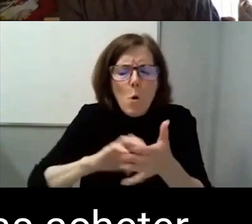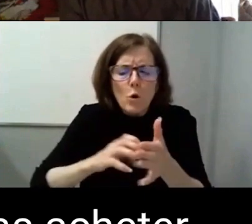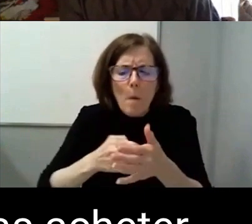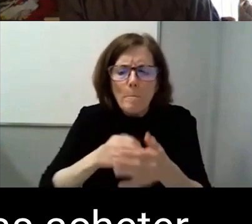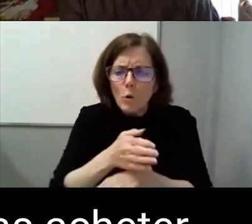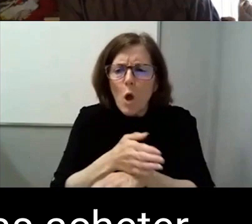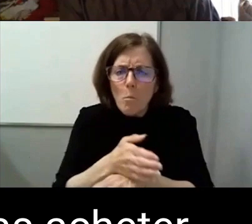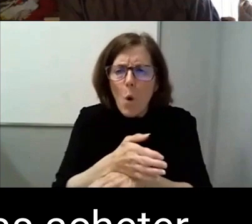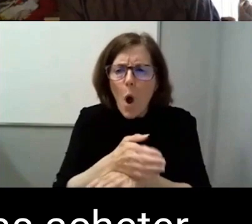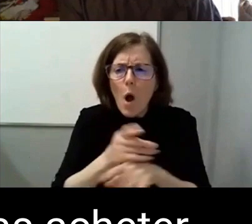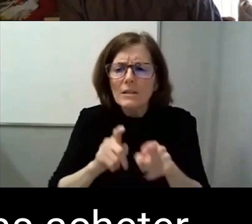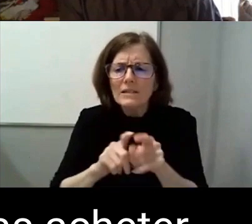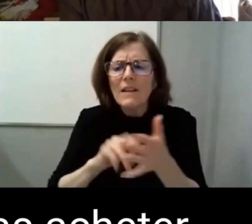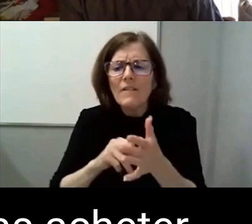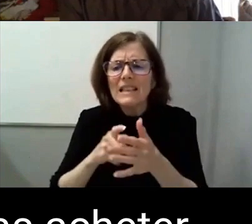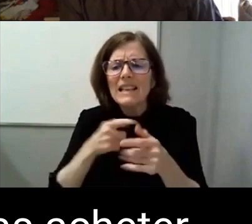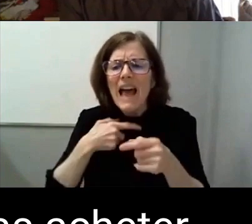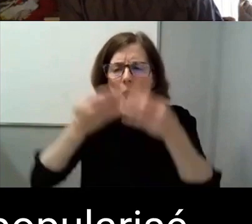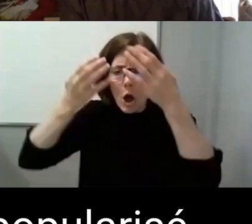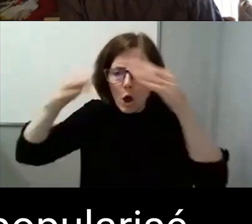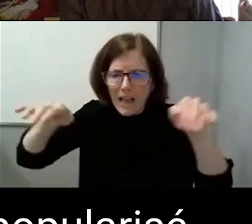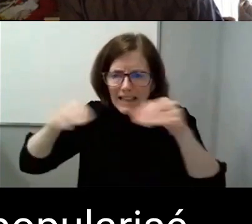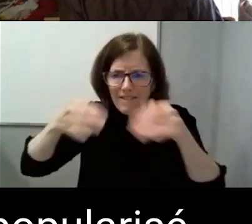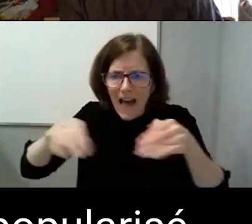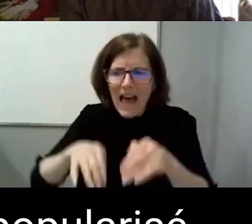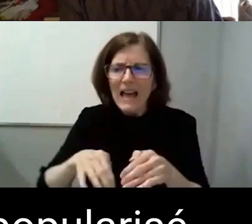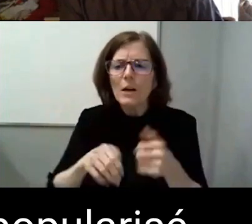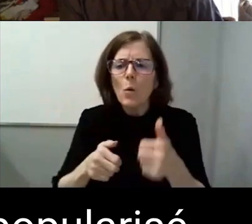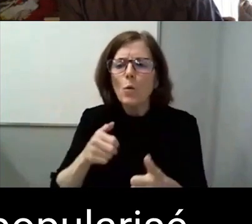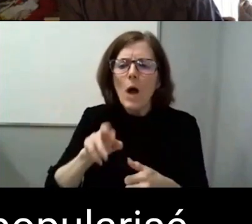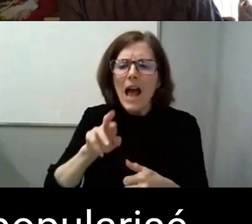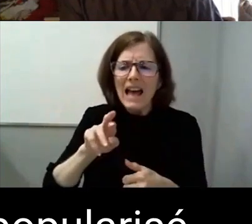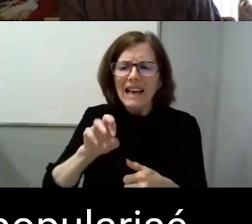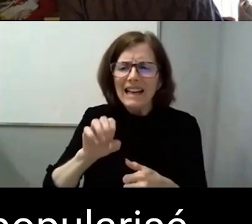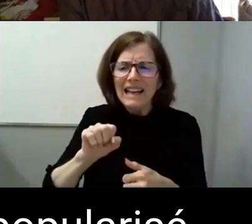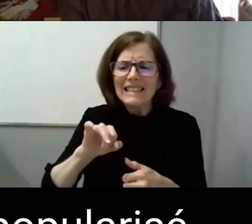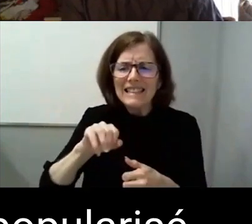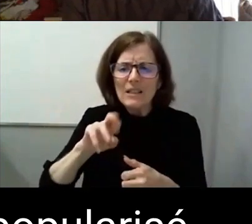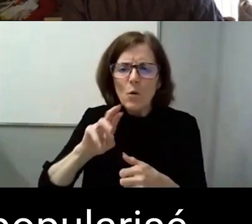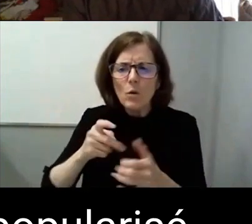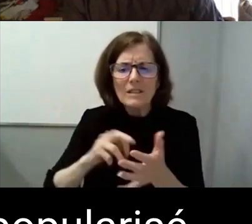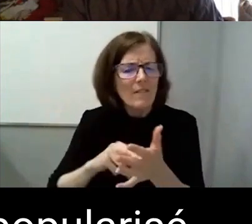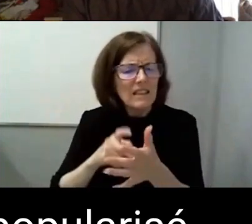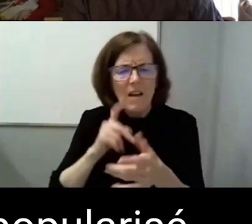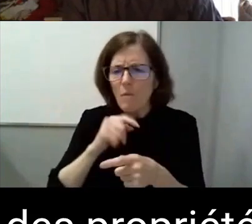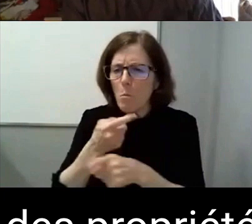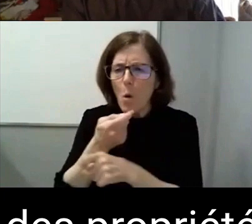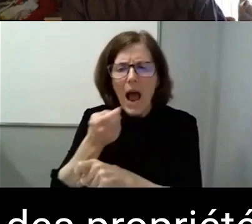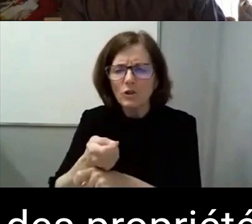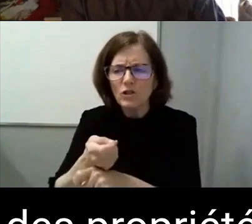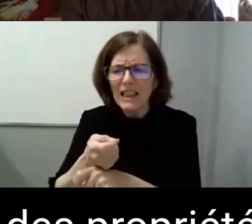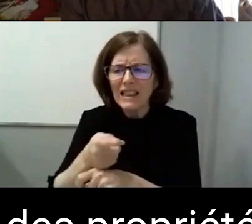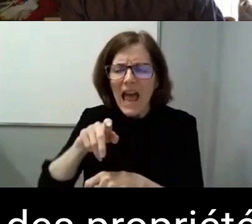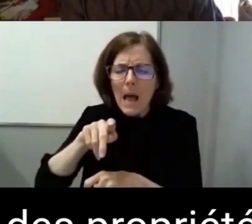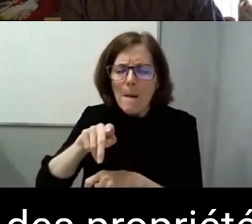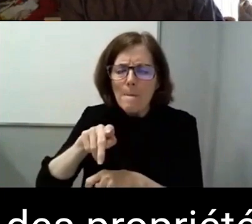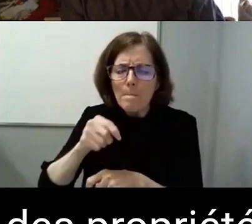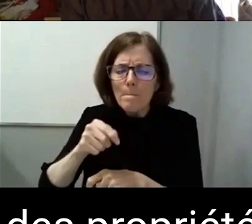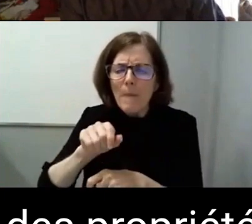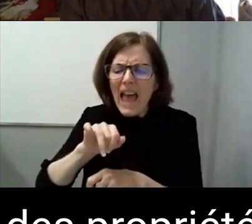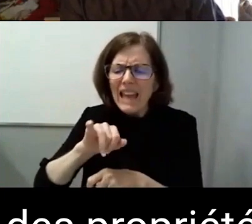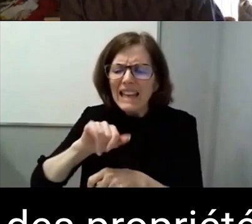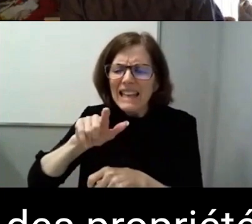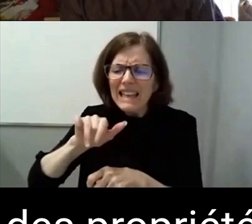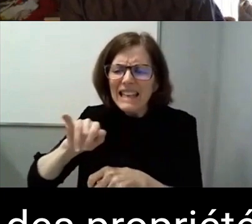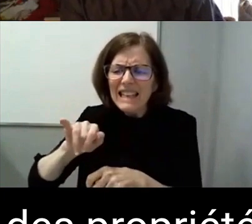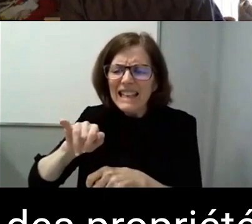de conifères ou de résineux. Donc, on ne peut pas acheter, par exemple, le paillis de cèdre qui a été popularisé principalement